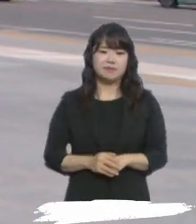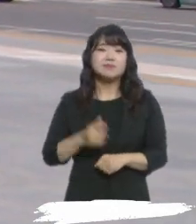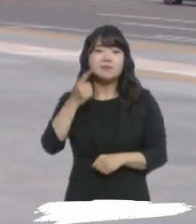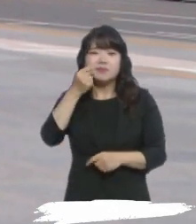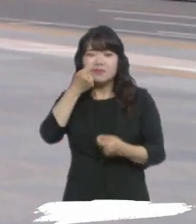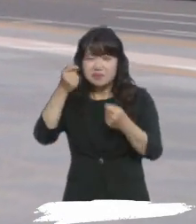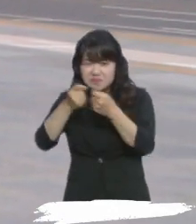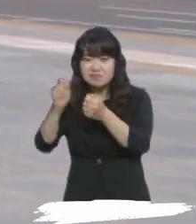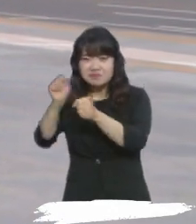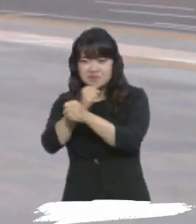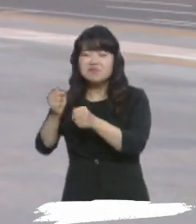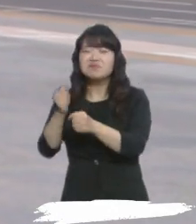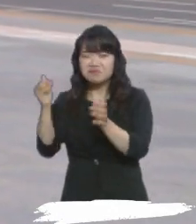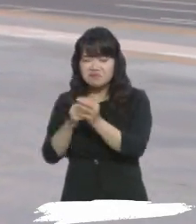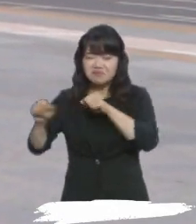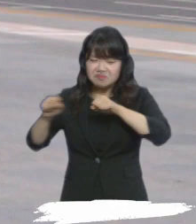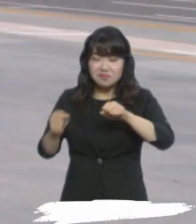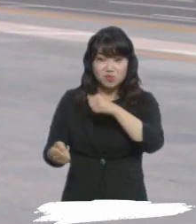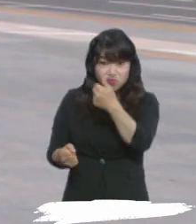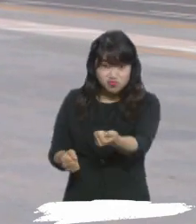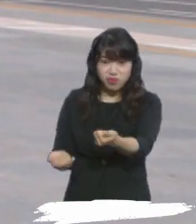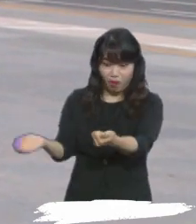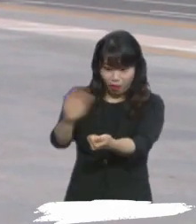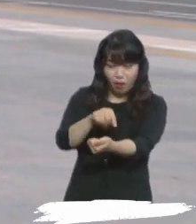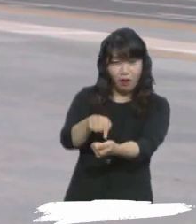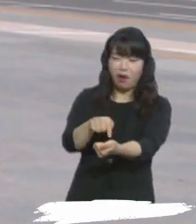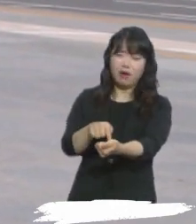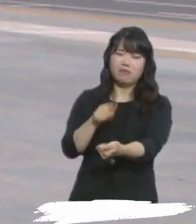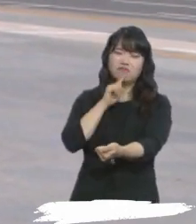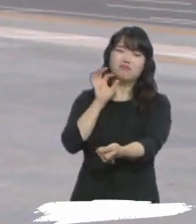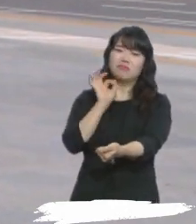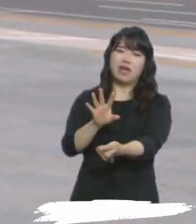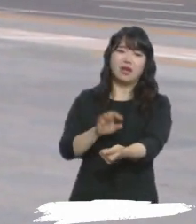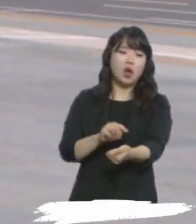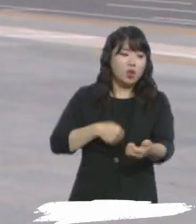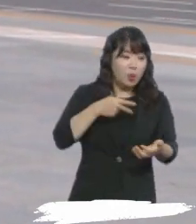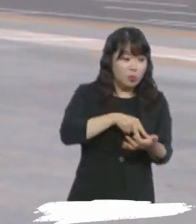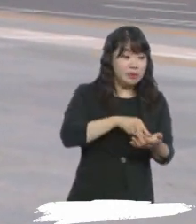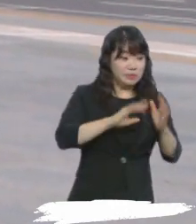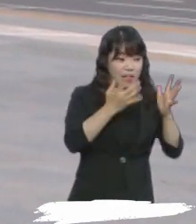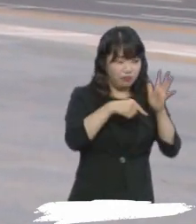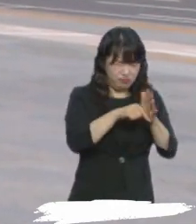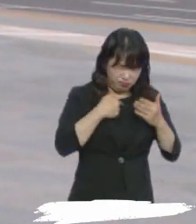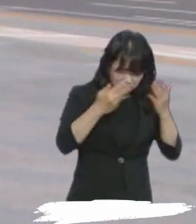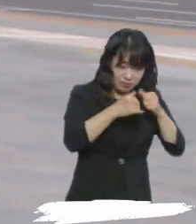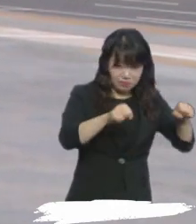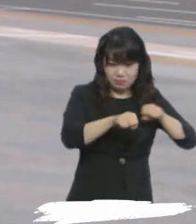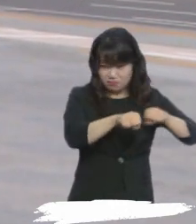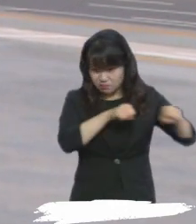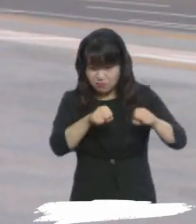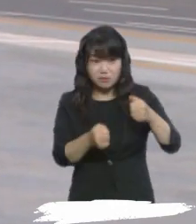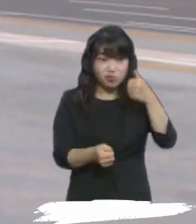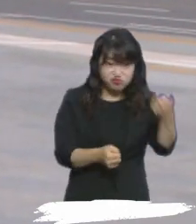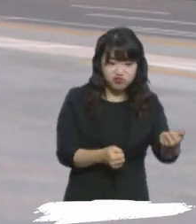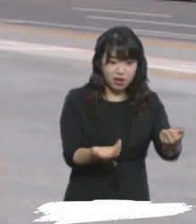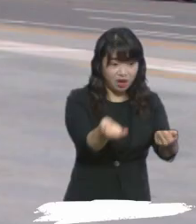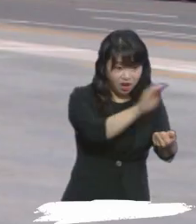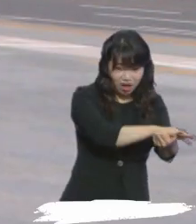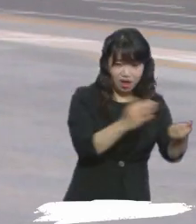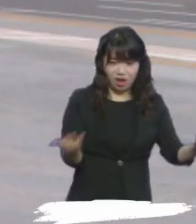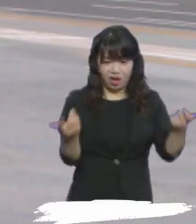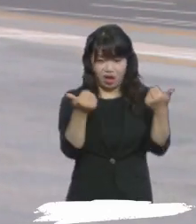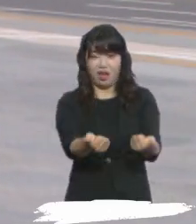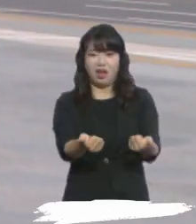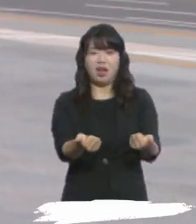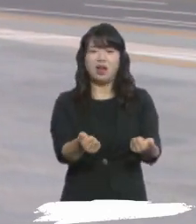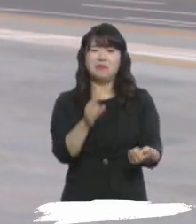친일파는 청산을 해야 했었는데 독립유공자랑 같이 독립유공자분들이랑 같이 안치되어 있는